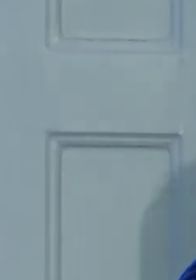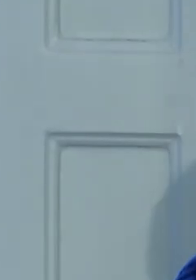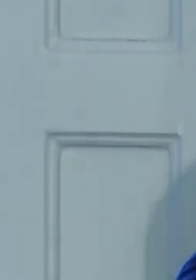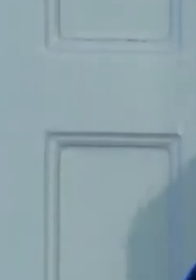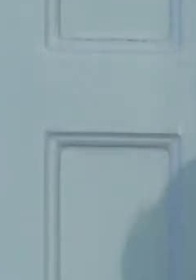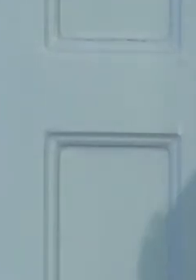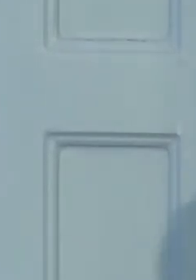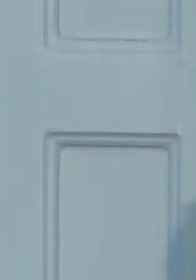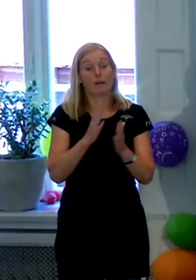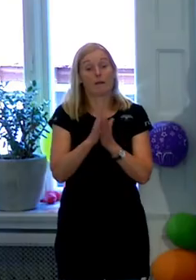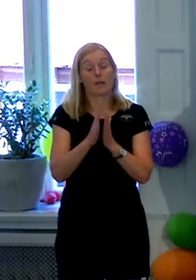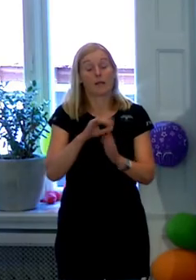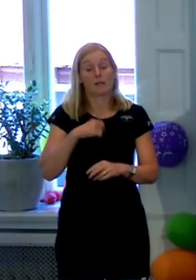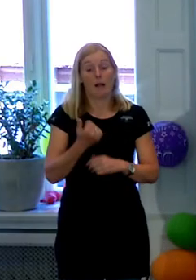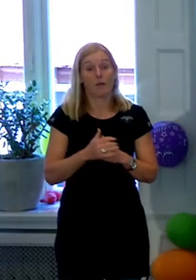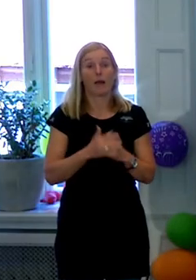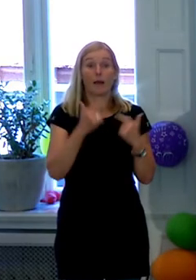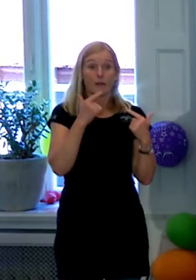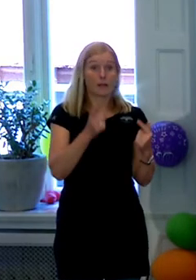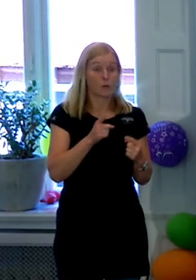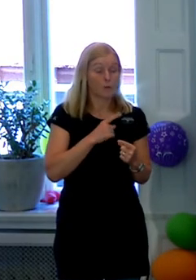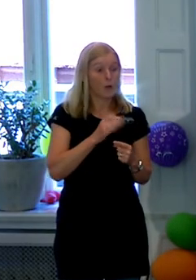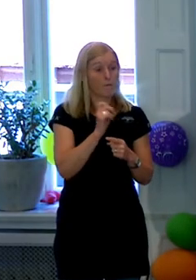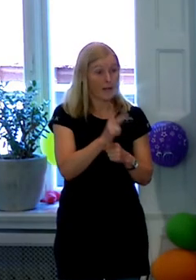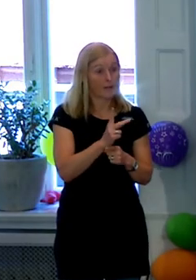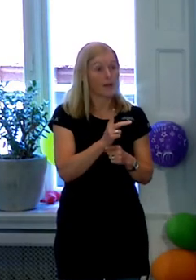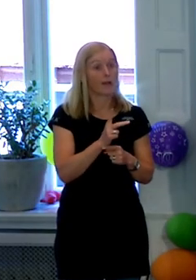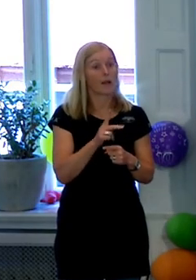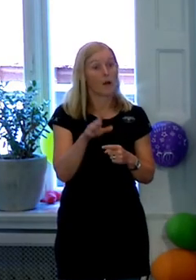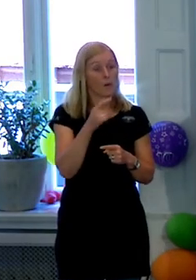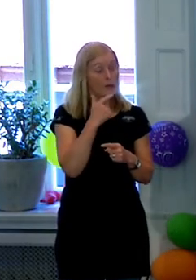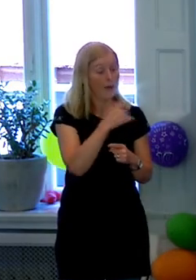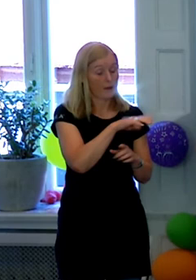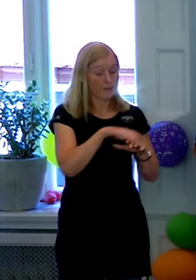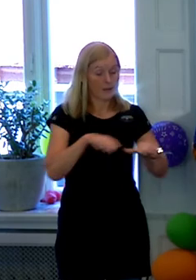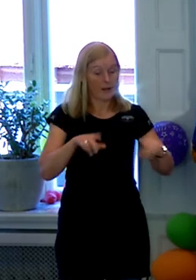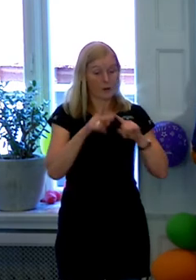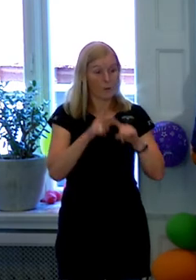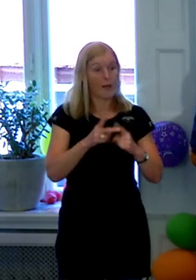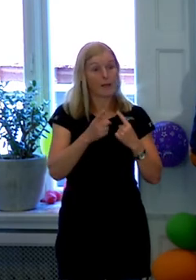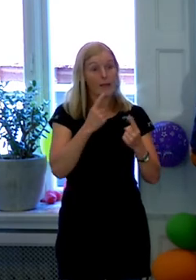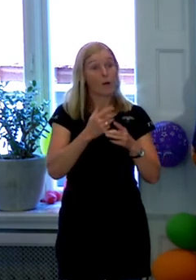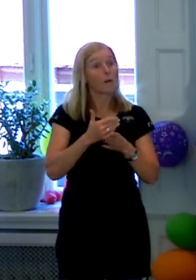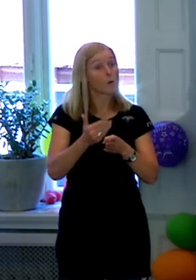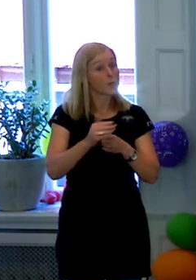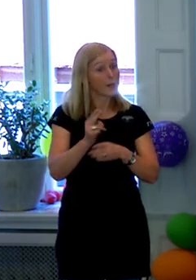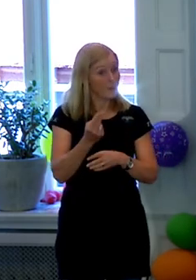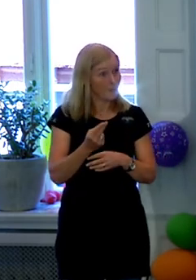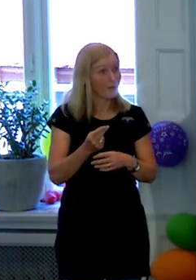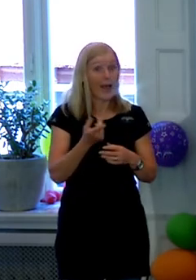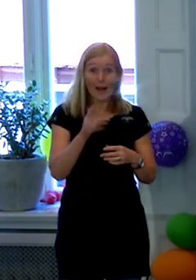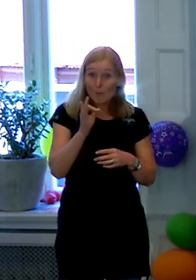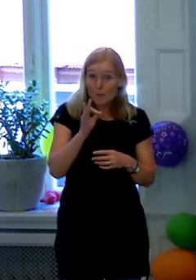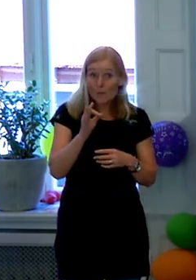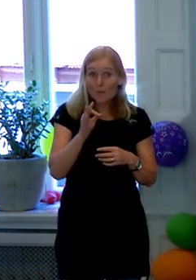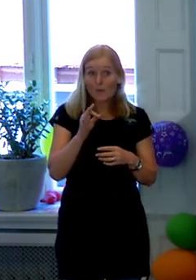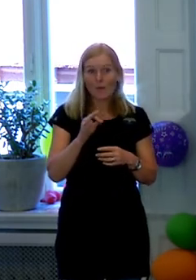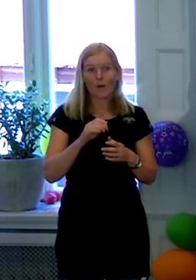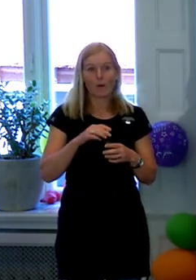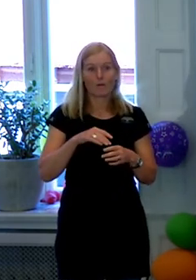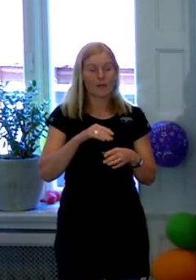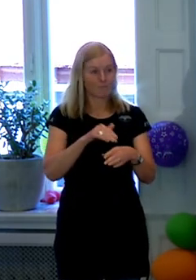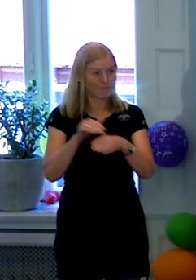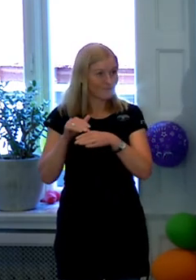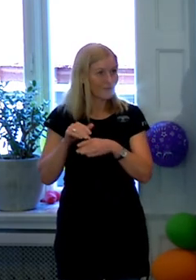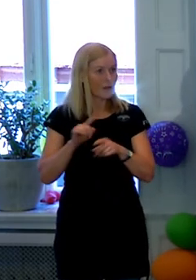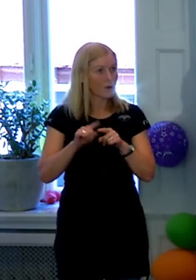anpassningar till ökad trafik själva. Mm. Tack så mycket Fredrik Ljunghill och tack så mycket panelen återigen. Dialogen fortsätter, eller hur? Och vi trycker på för